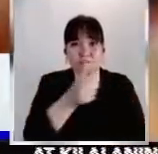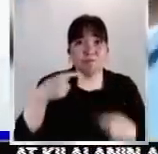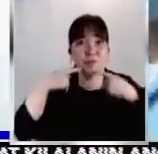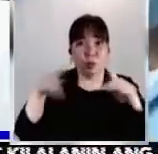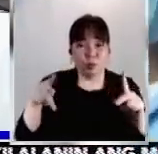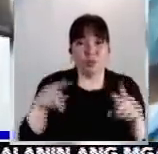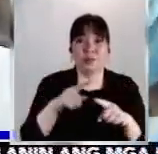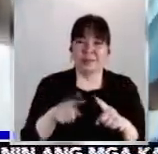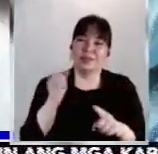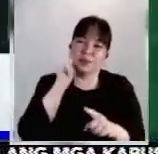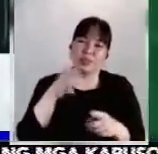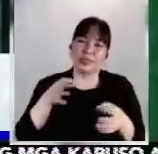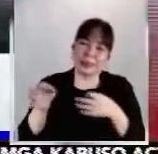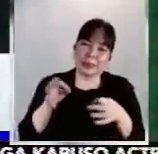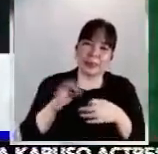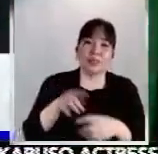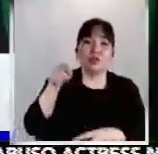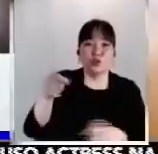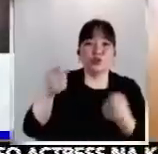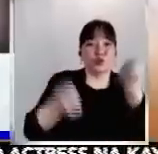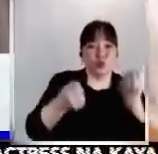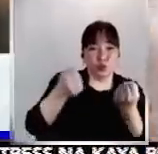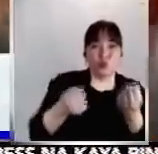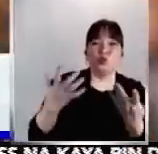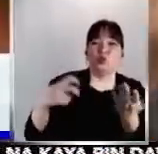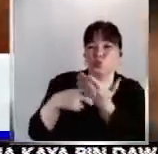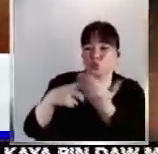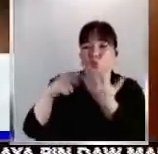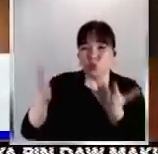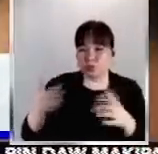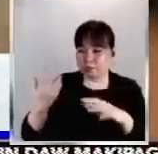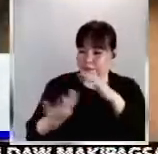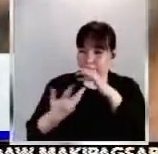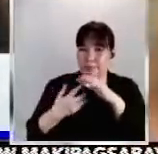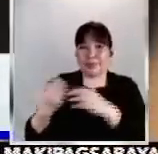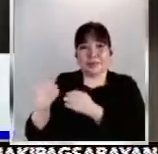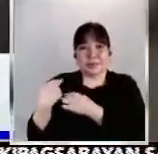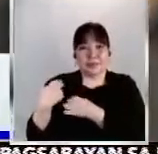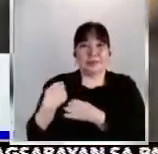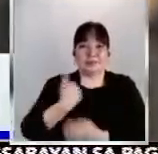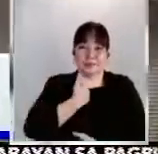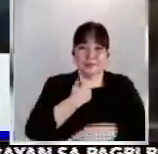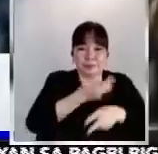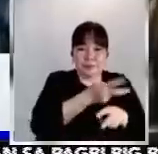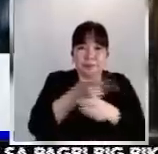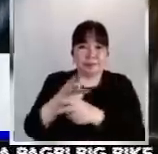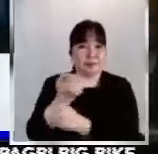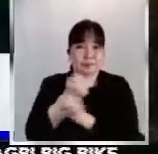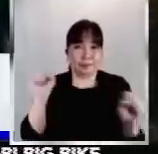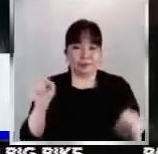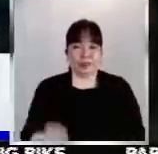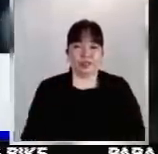sinasabi, nasa mga chuper, konduktor at mga pasahero ang pagbabantay ng sarili nilang kaligtasan.